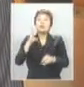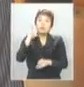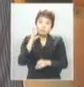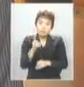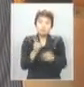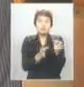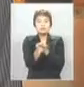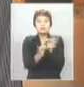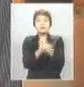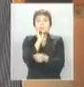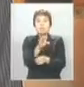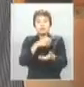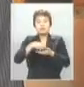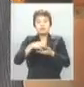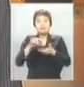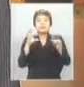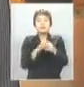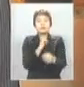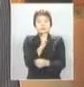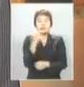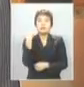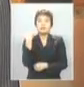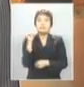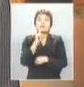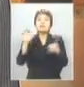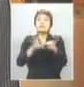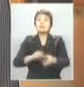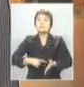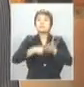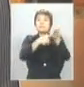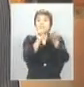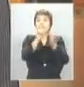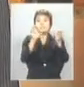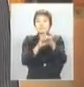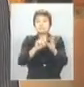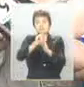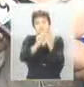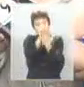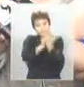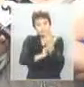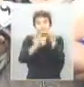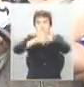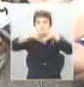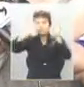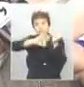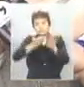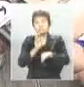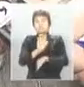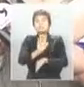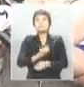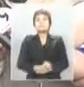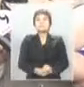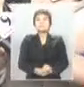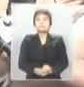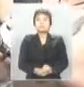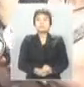งหรือว่าให้สัมภาษณ์ความคืบหน้าในการทูลเกล้าทูลกระหม่อมร่างพระราชกฤษฎีกายุบสภากำหนดวัน